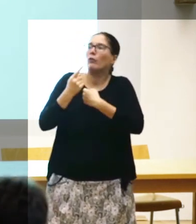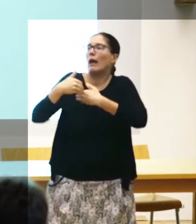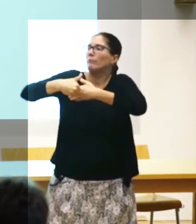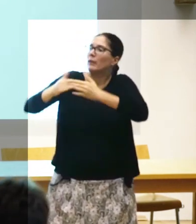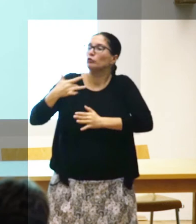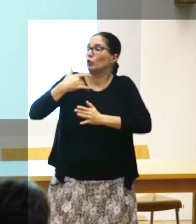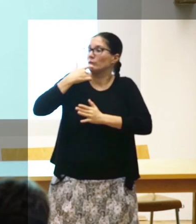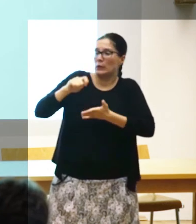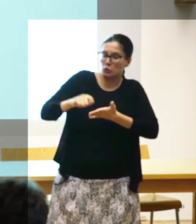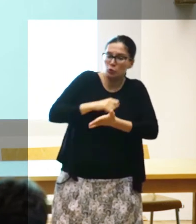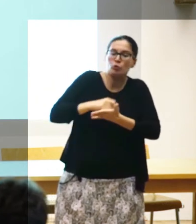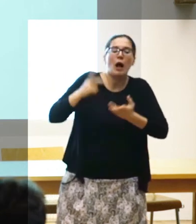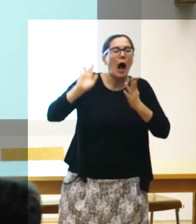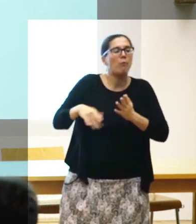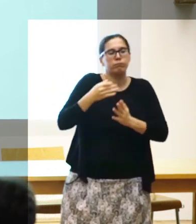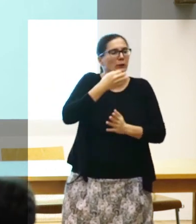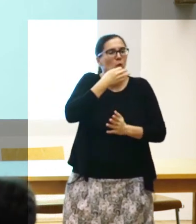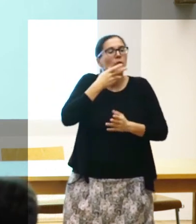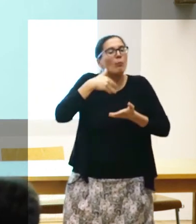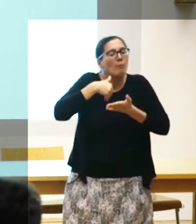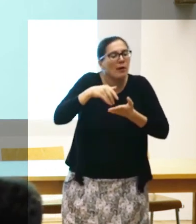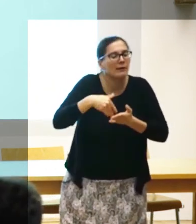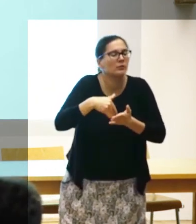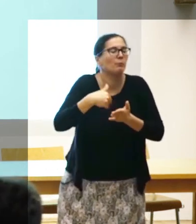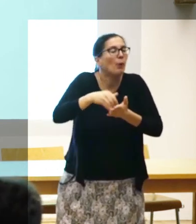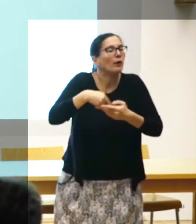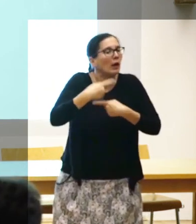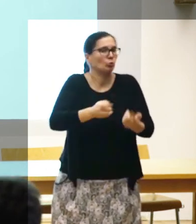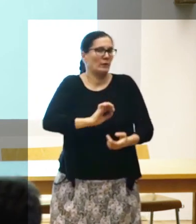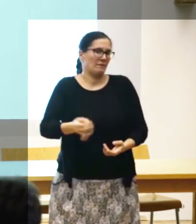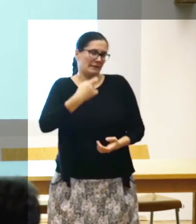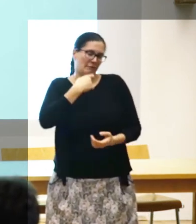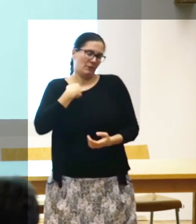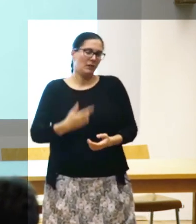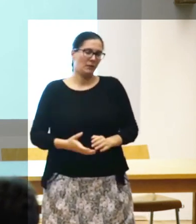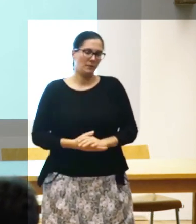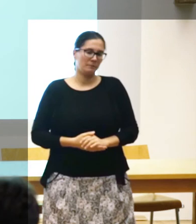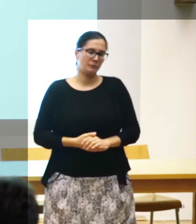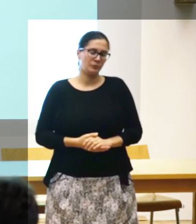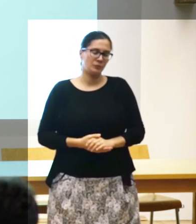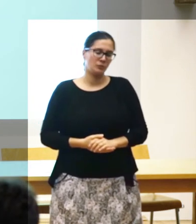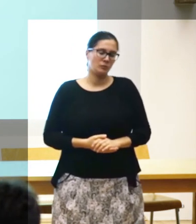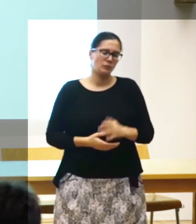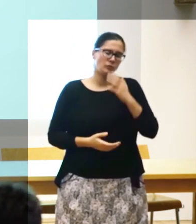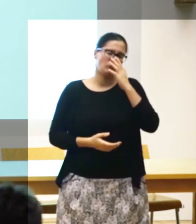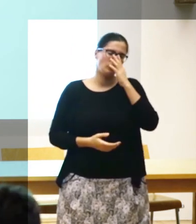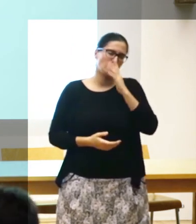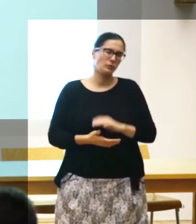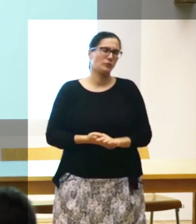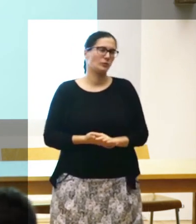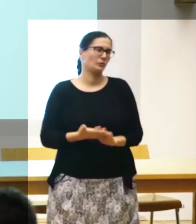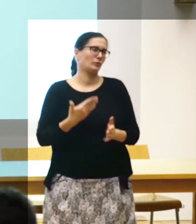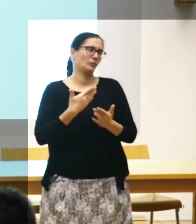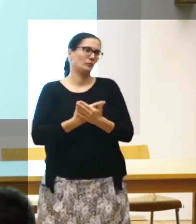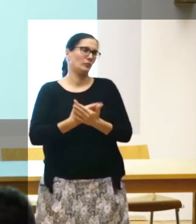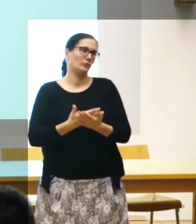jsme. To znamená, podařilo se vlastně udělat jako vlastně tu hrubou, brutální vlastně práci, zároveň jako za